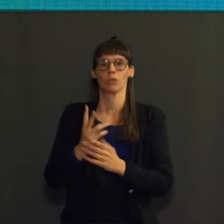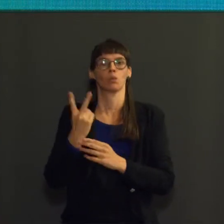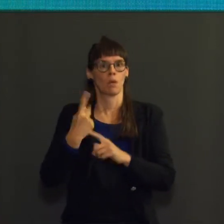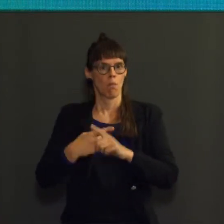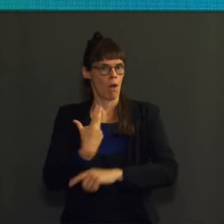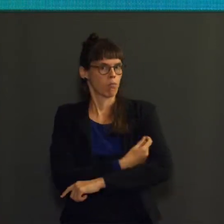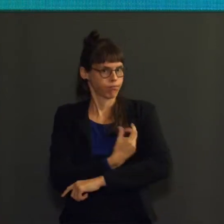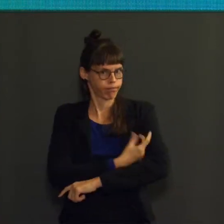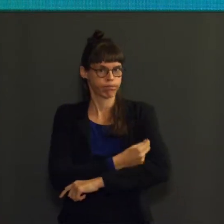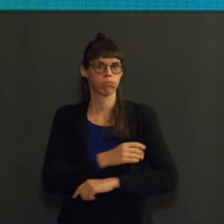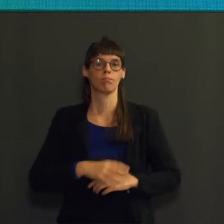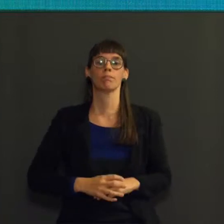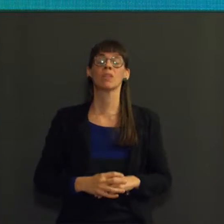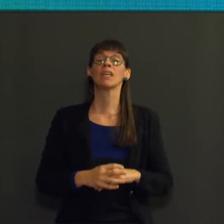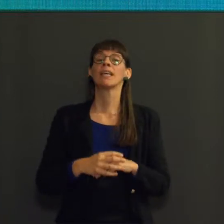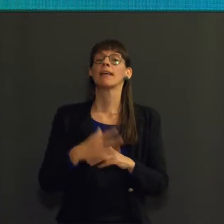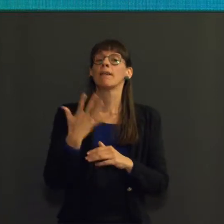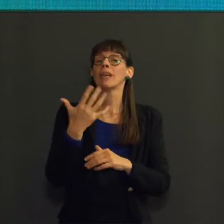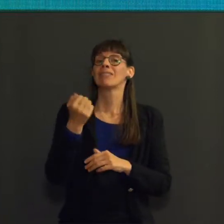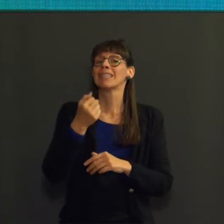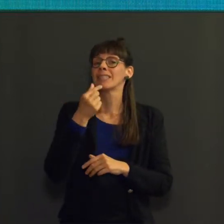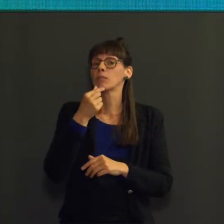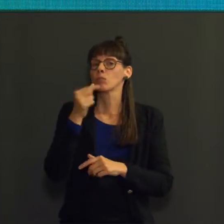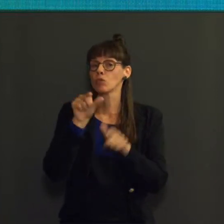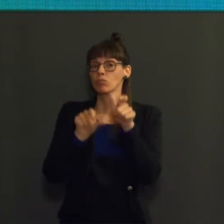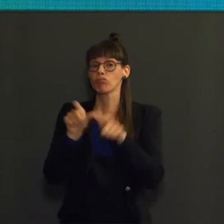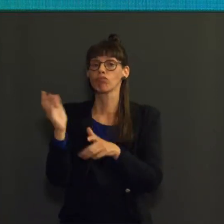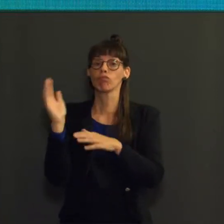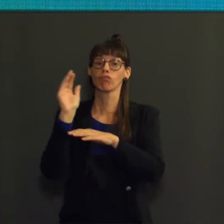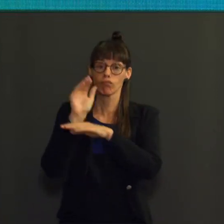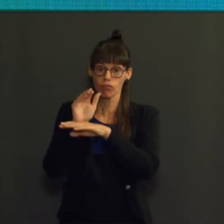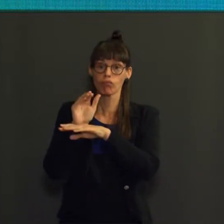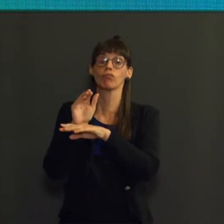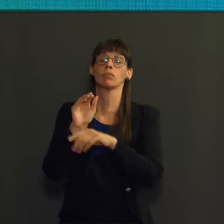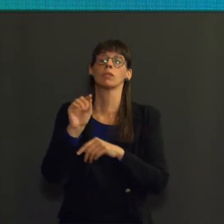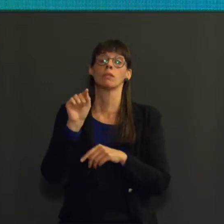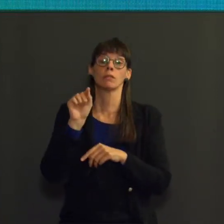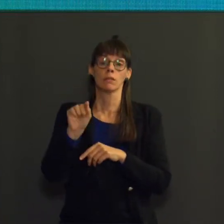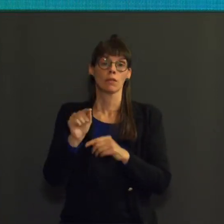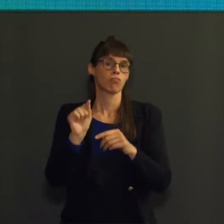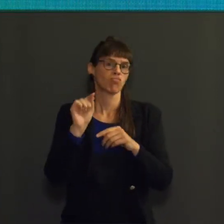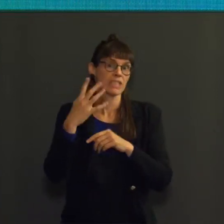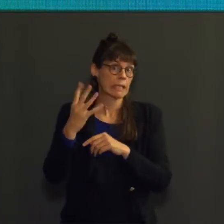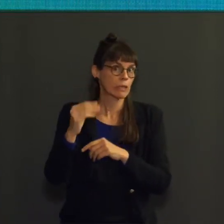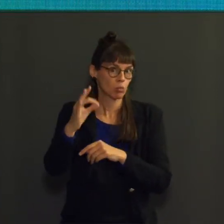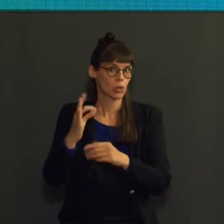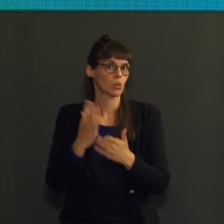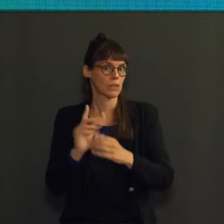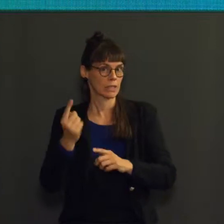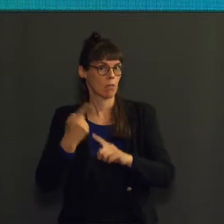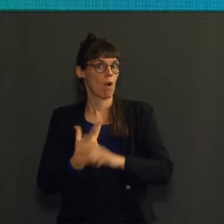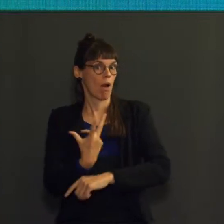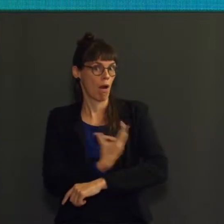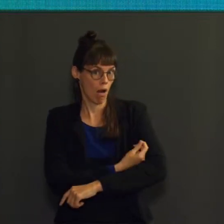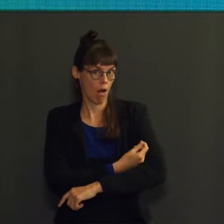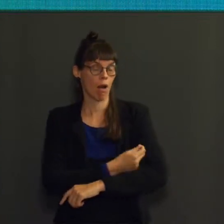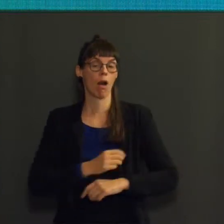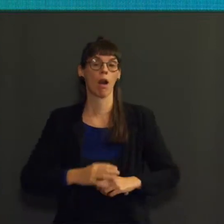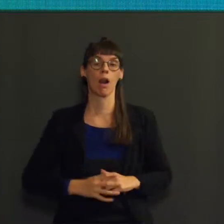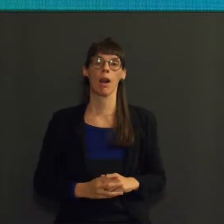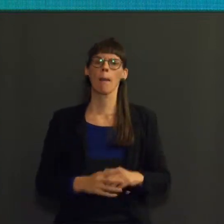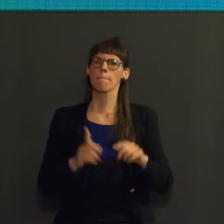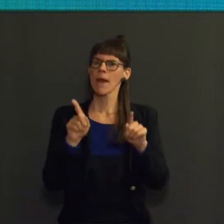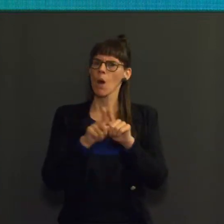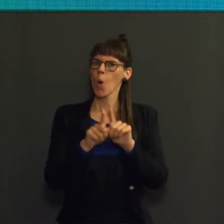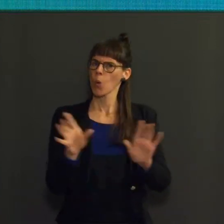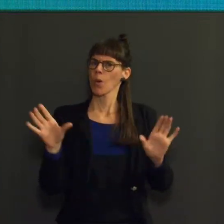dan 90% van de 65-plussers heeft een eerste vaccinatiedosis gehad. Maar ook de